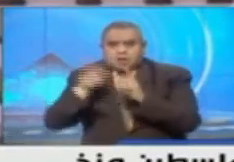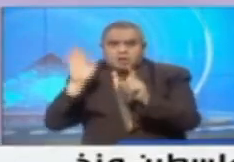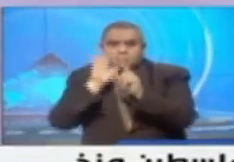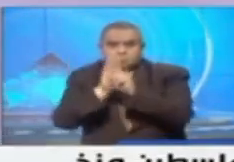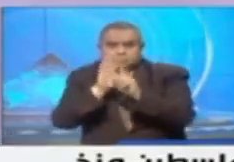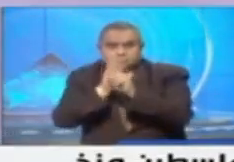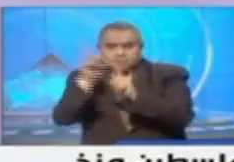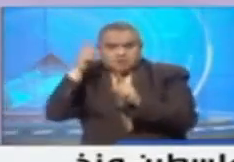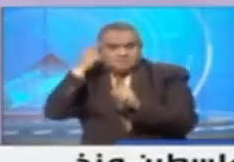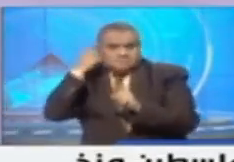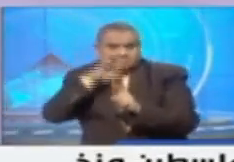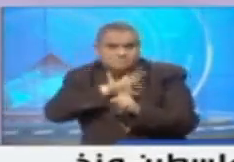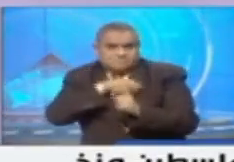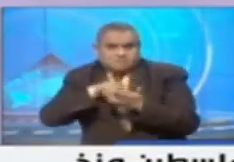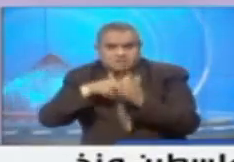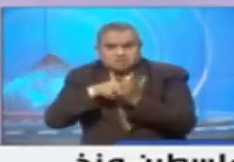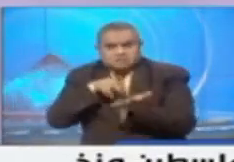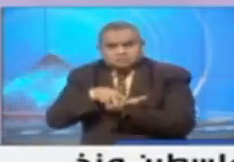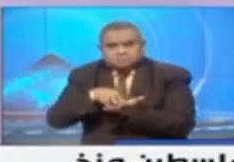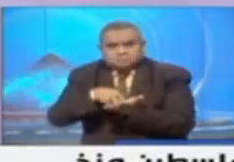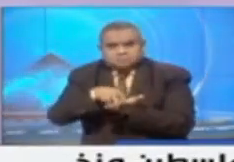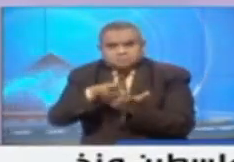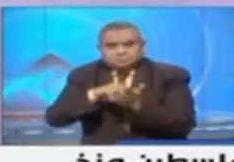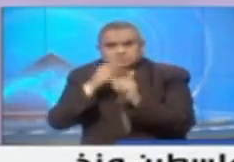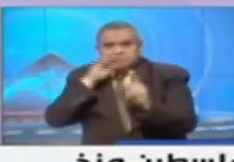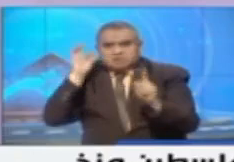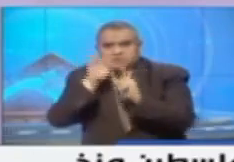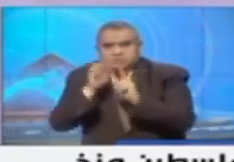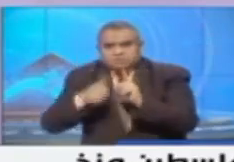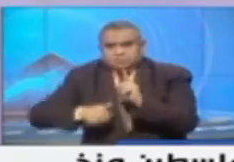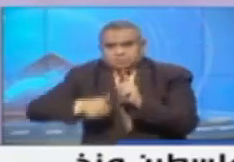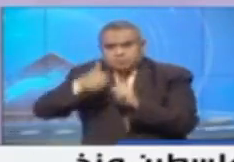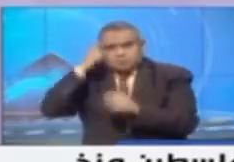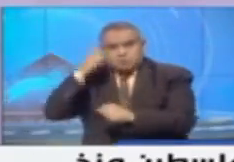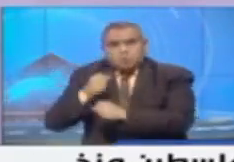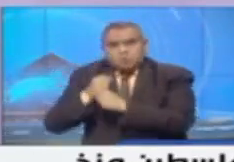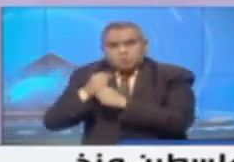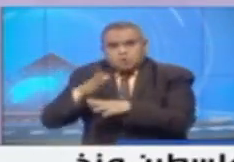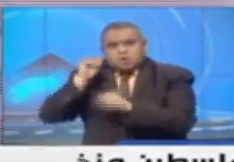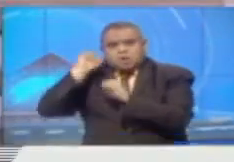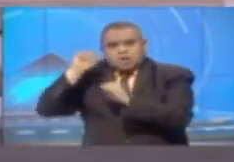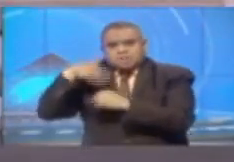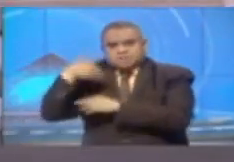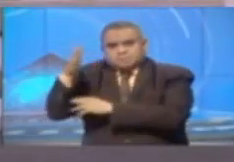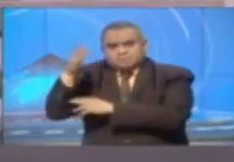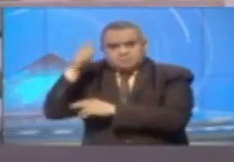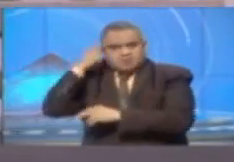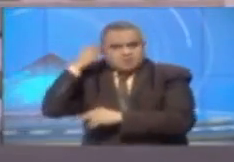على الاستمرار في المضي قدما نحو أهدافها بتحقيق الحرية والاستقلال.